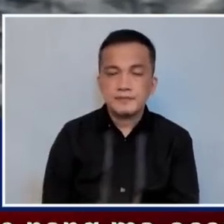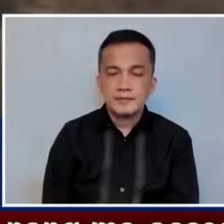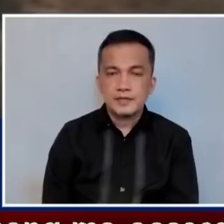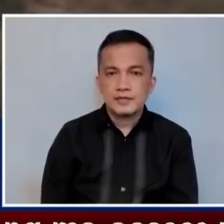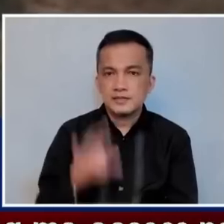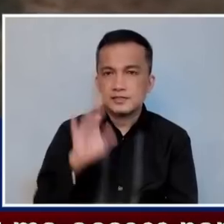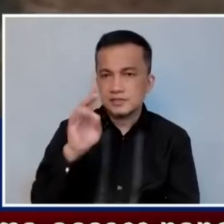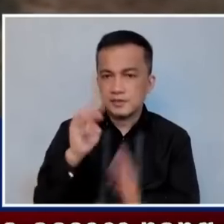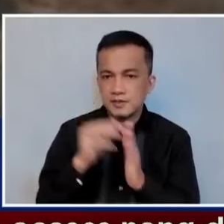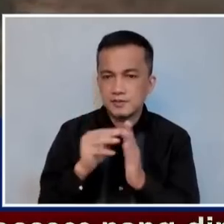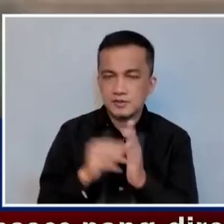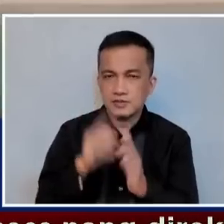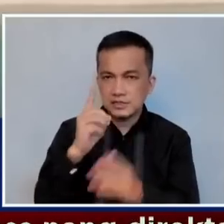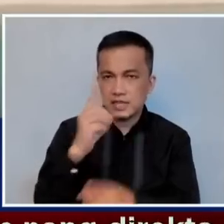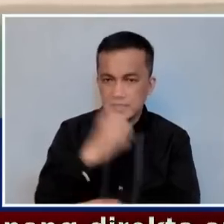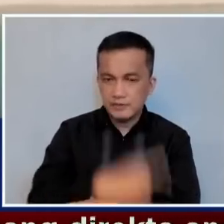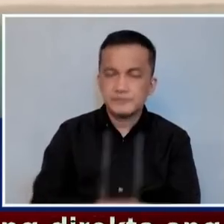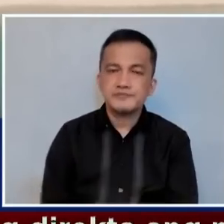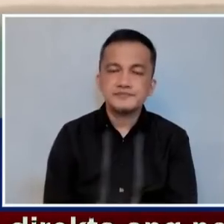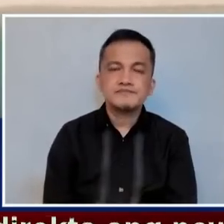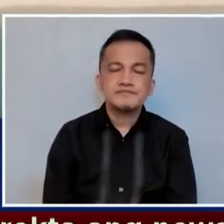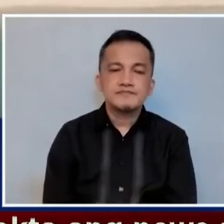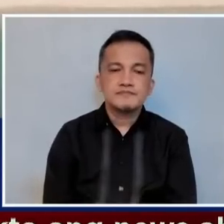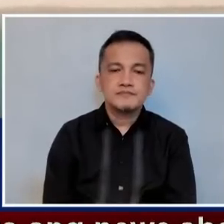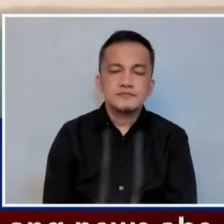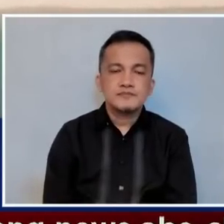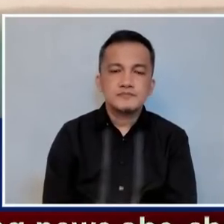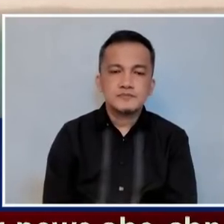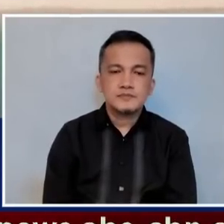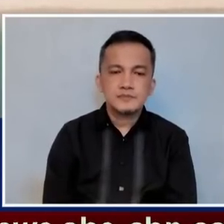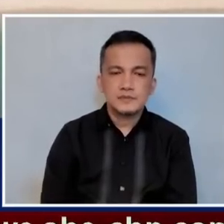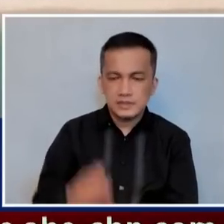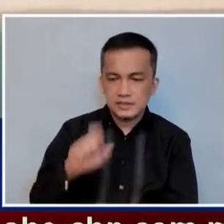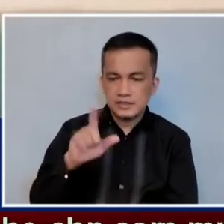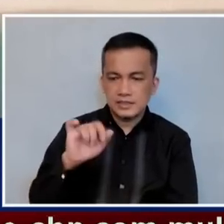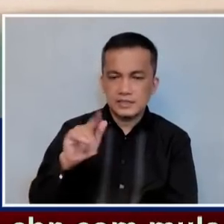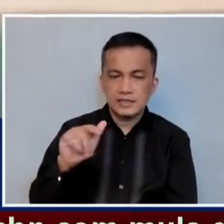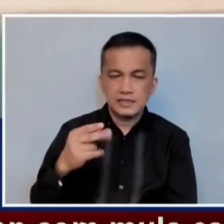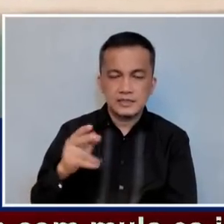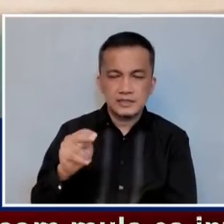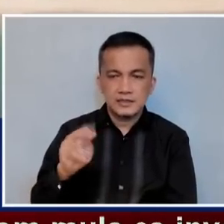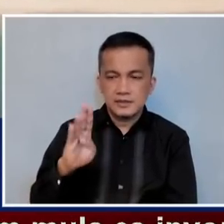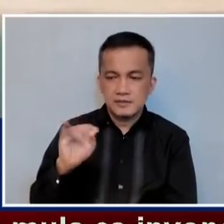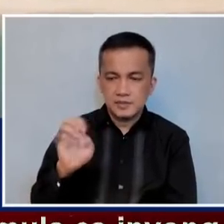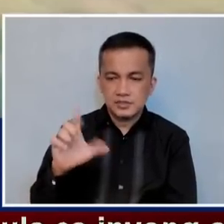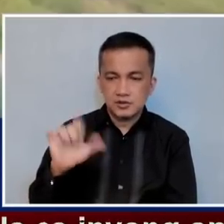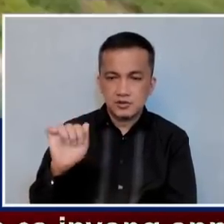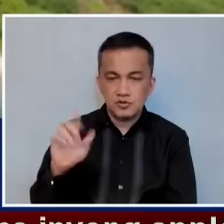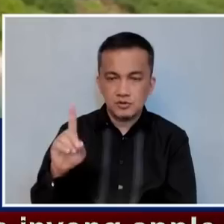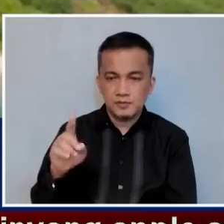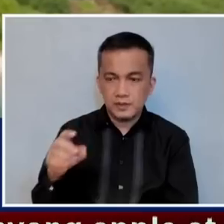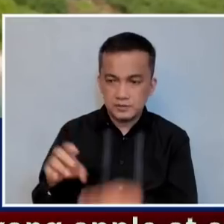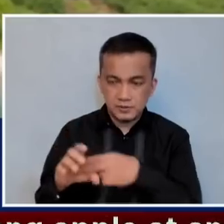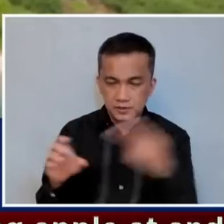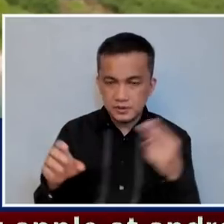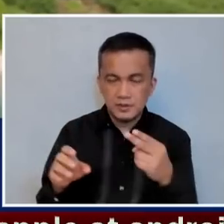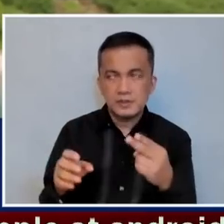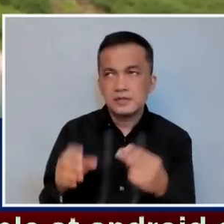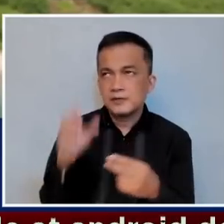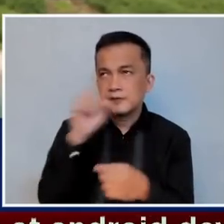per day yun. At for Ilihan, sa base load nila, if they will terminate, so roughly nasa